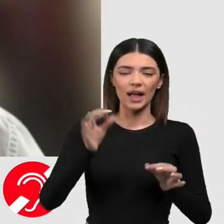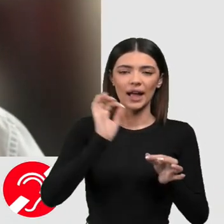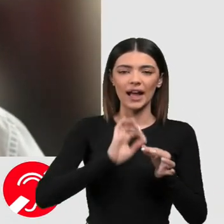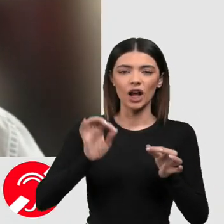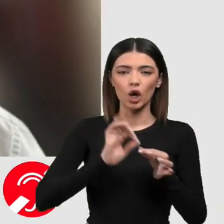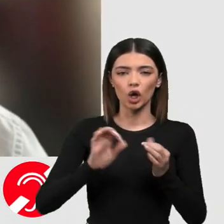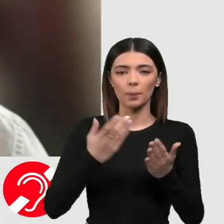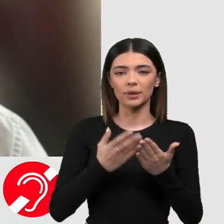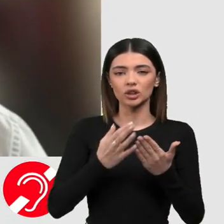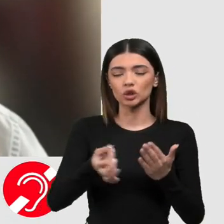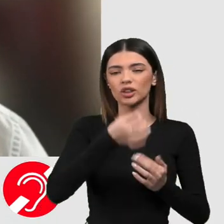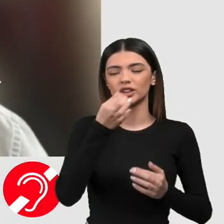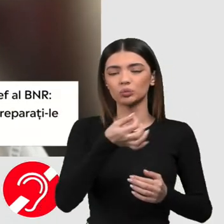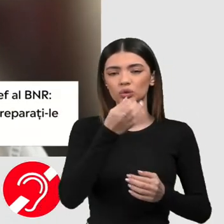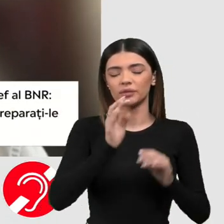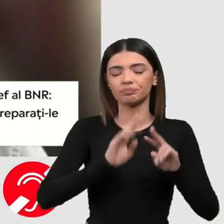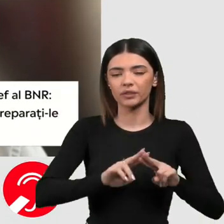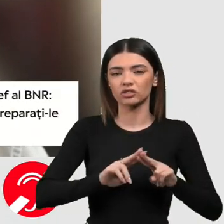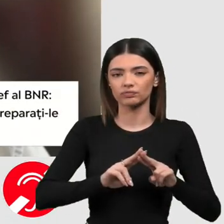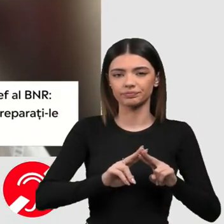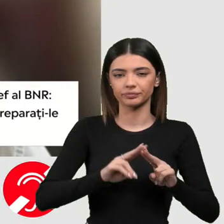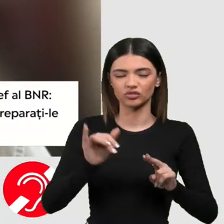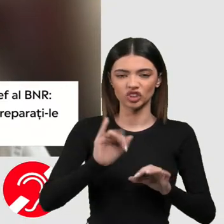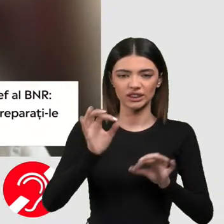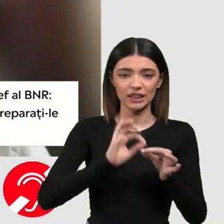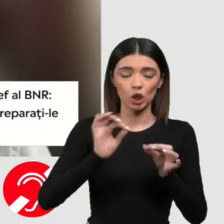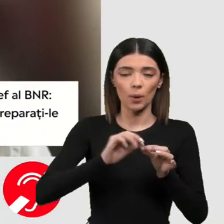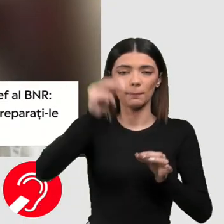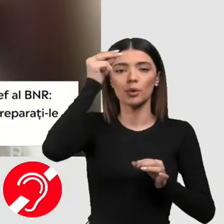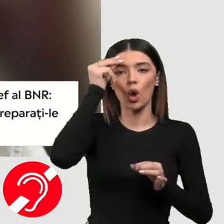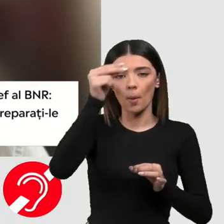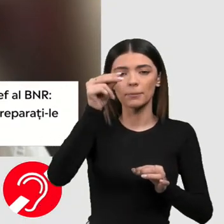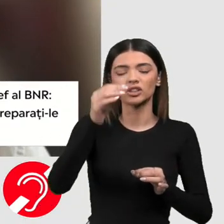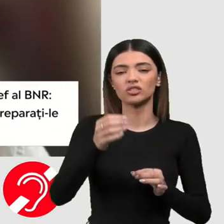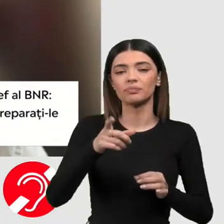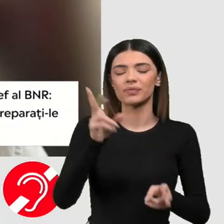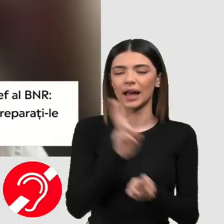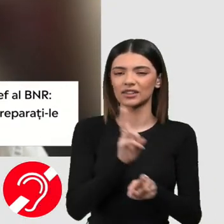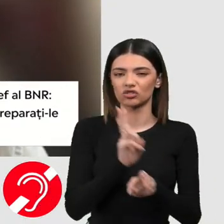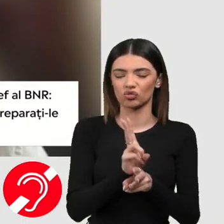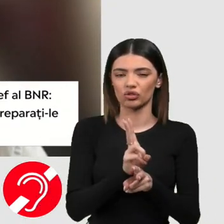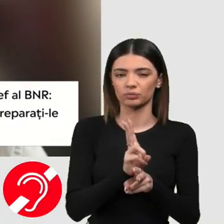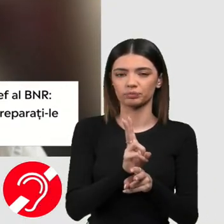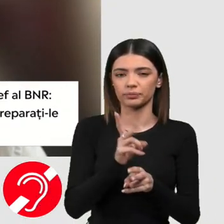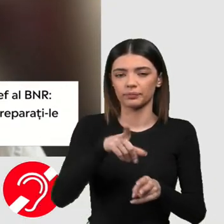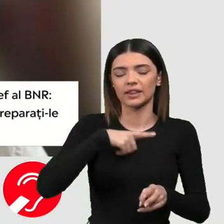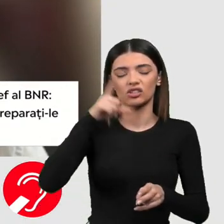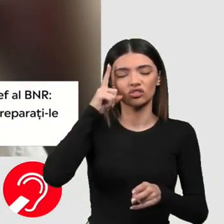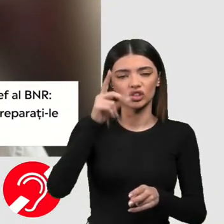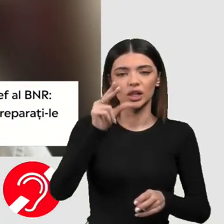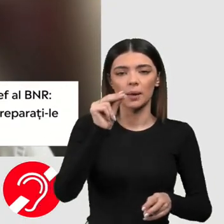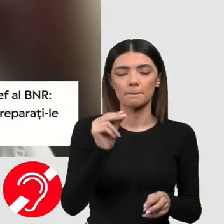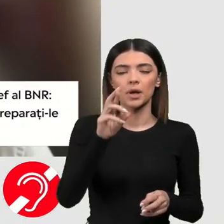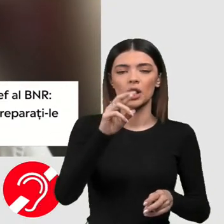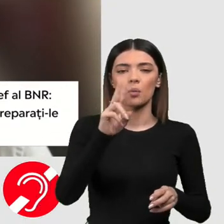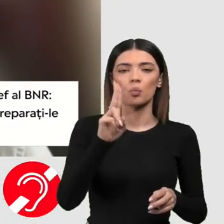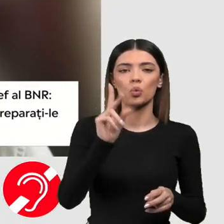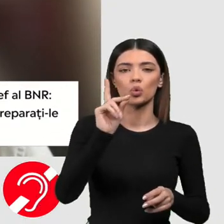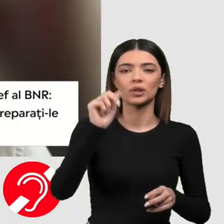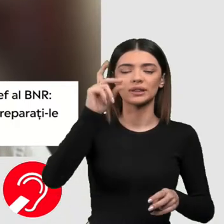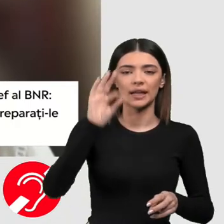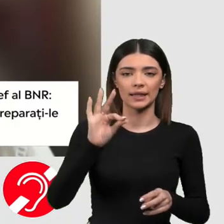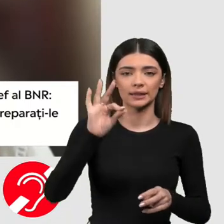economică, ca să zic așa. Economiștii, în general, sunt prudenți. Cuvântul de ordine pentru ei este prudența.